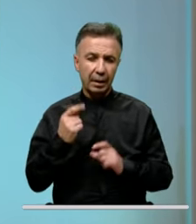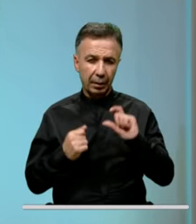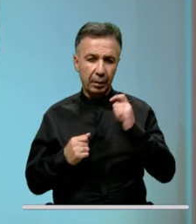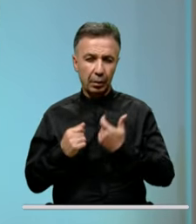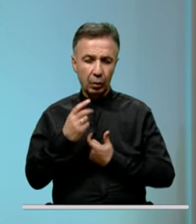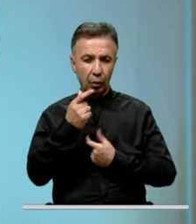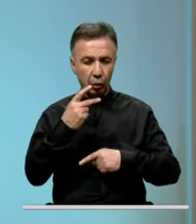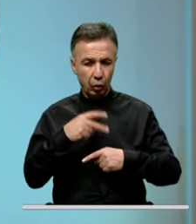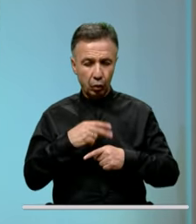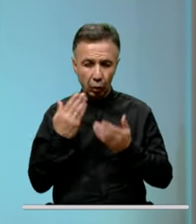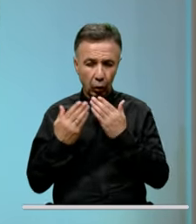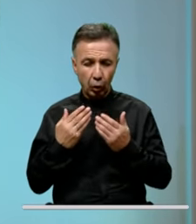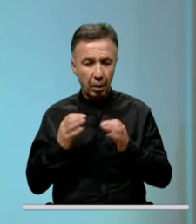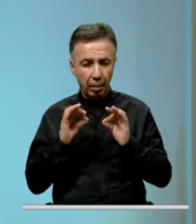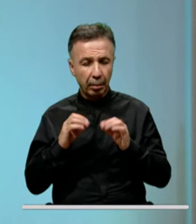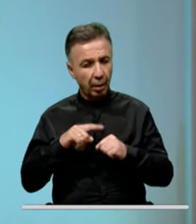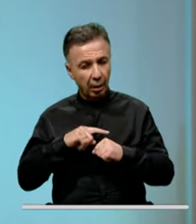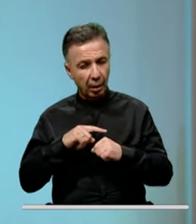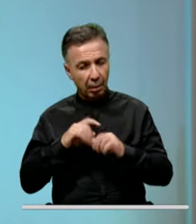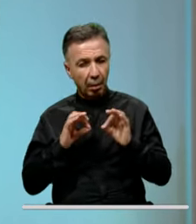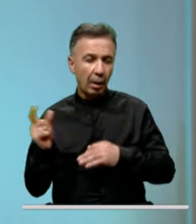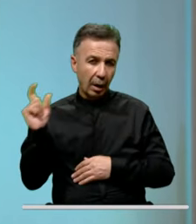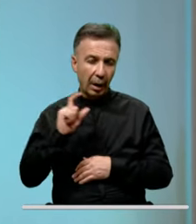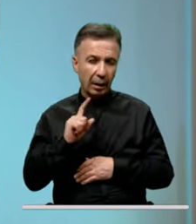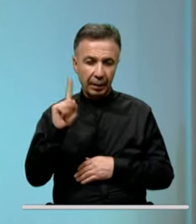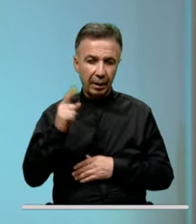ay bir hatim yapmasını tavsiye ederim. Ne güzel olur.